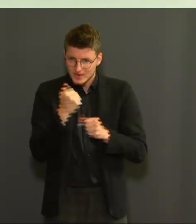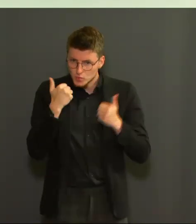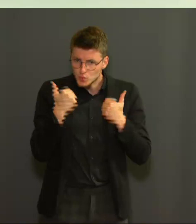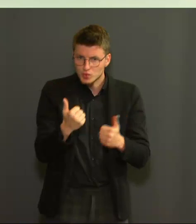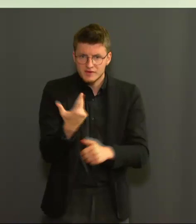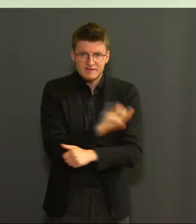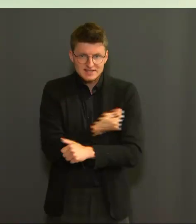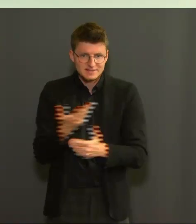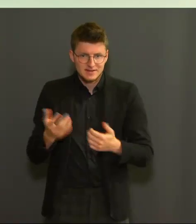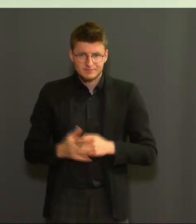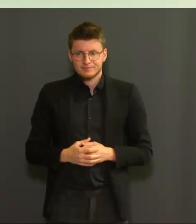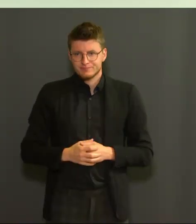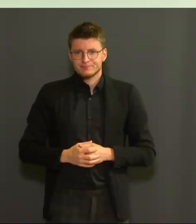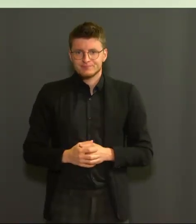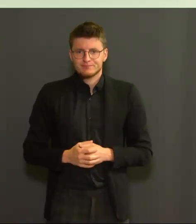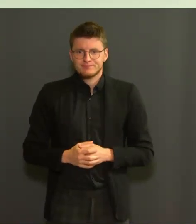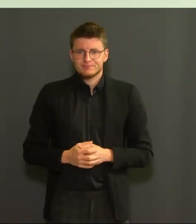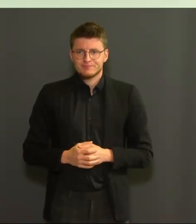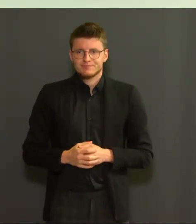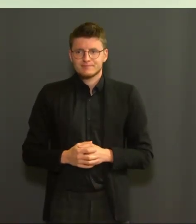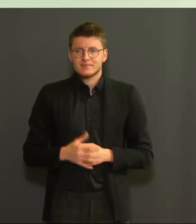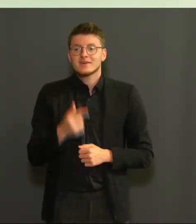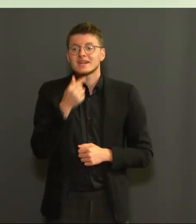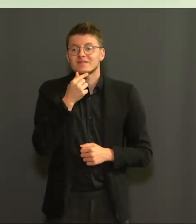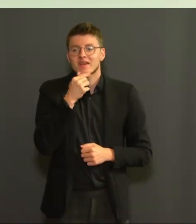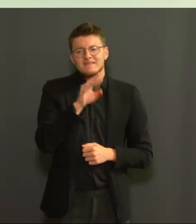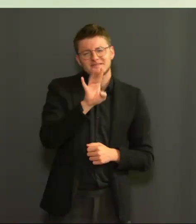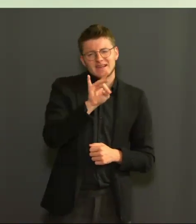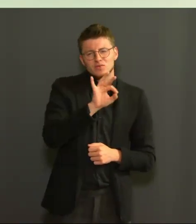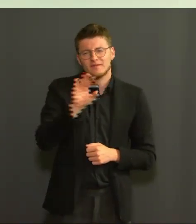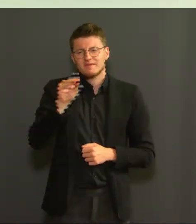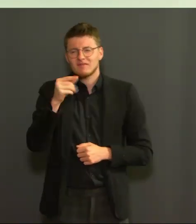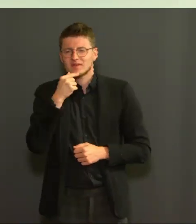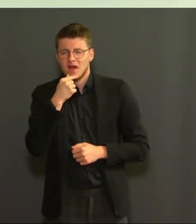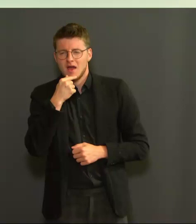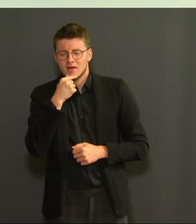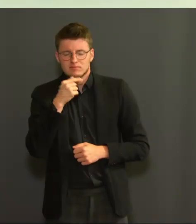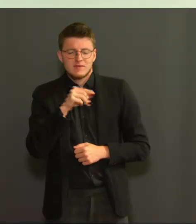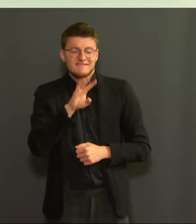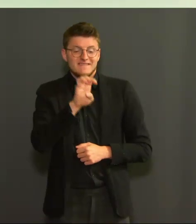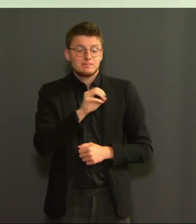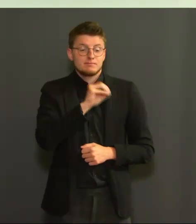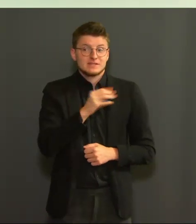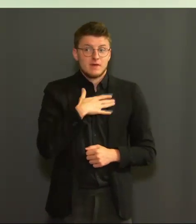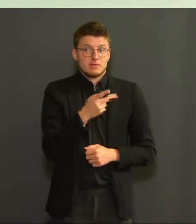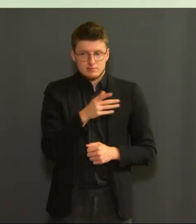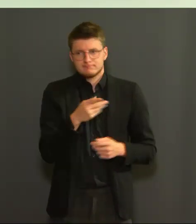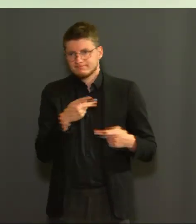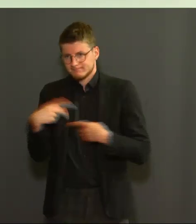40% zijn 40ers en 50ers en 32% zijn 30ers en 20ers.